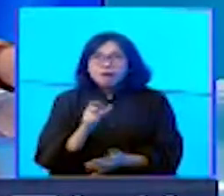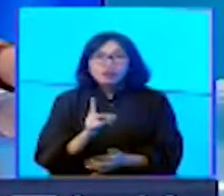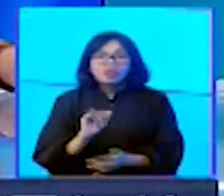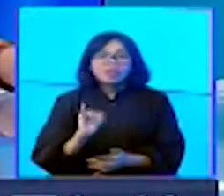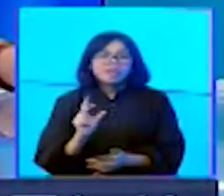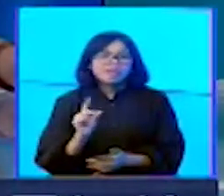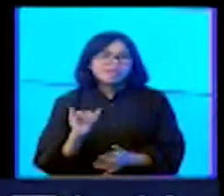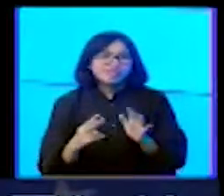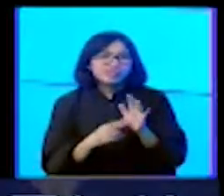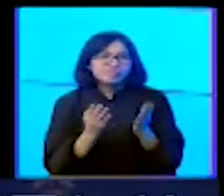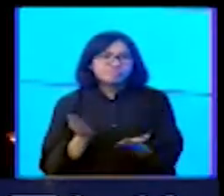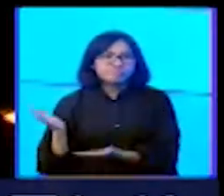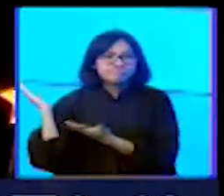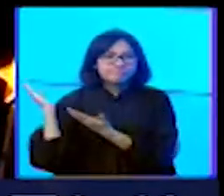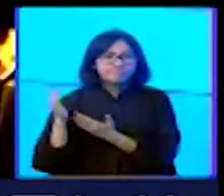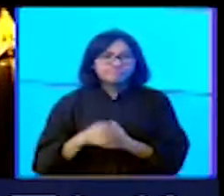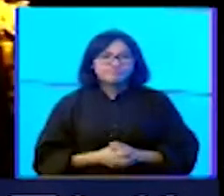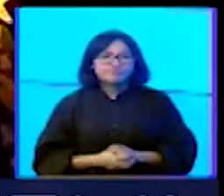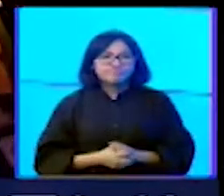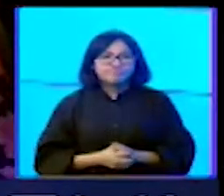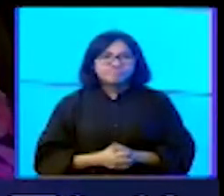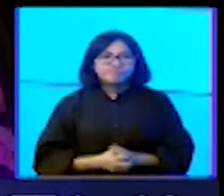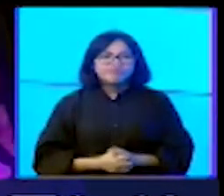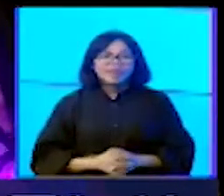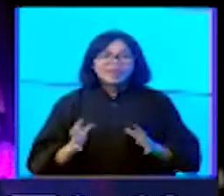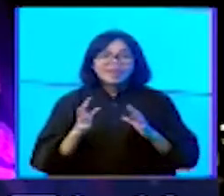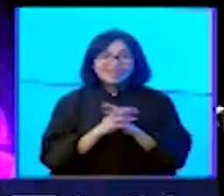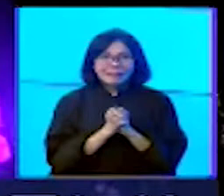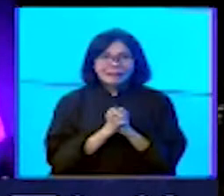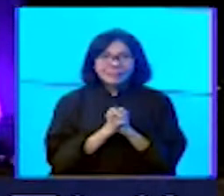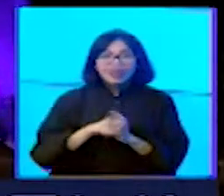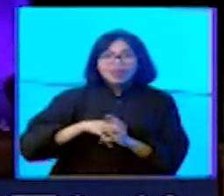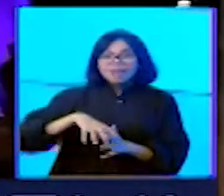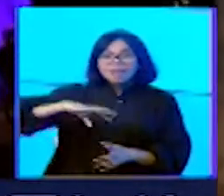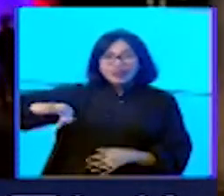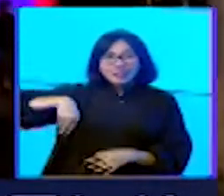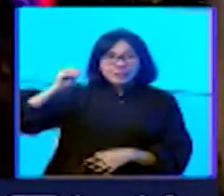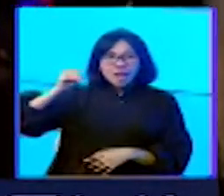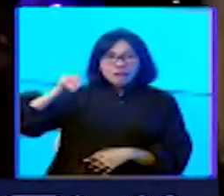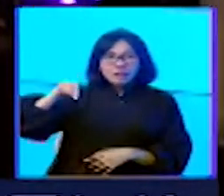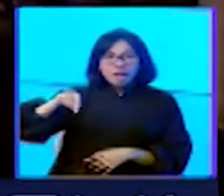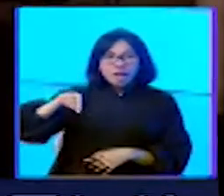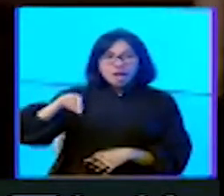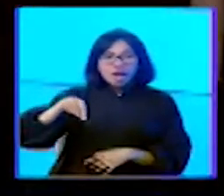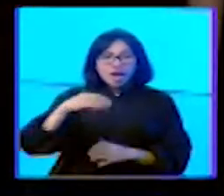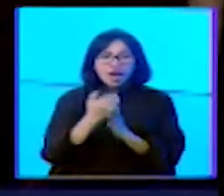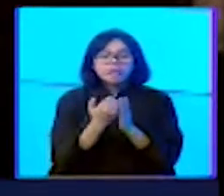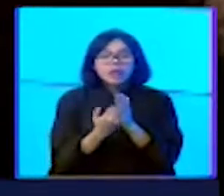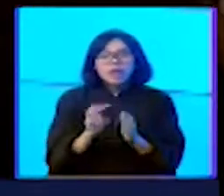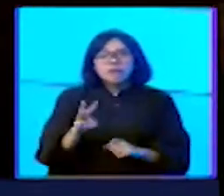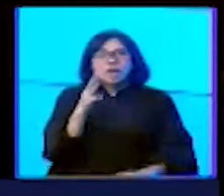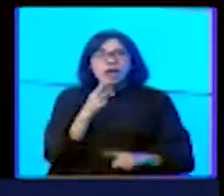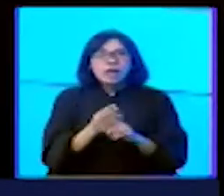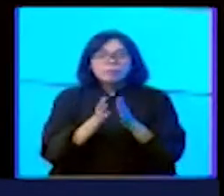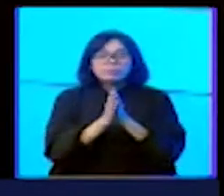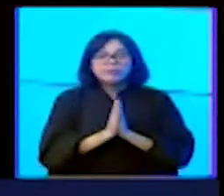J Hai pemirsa Gereja Katedral menggelar tiga Misa Malam natal baik secara jaring maupun